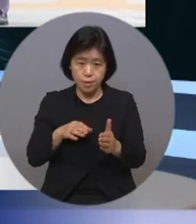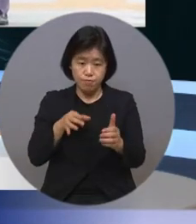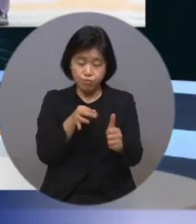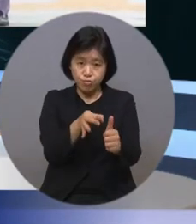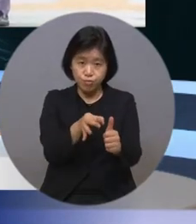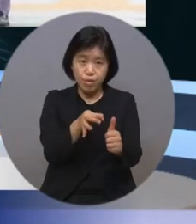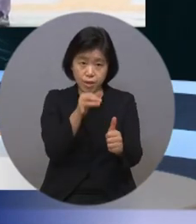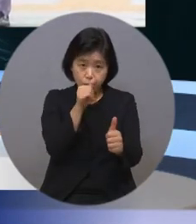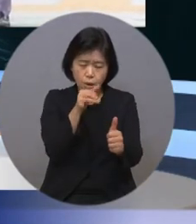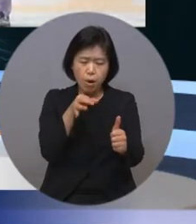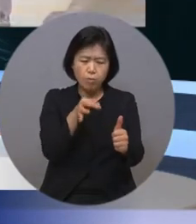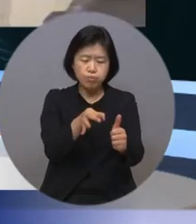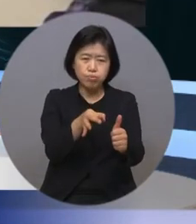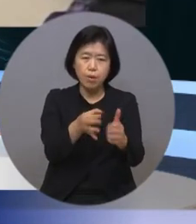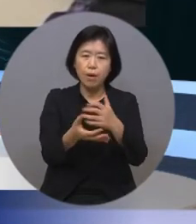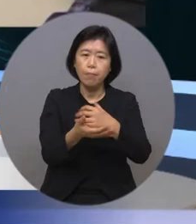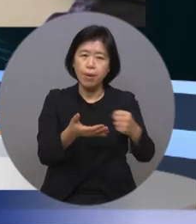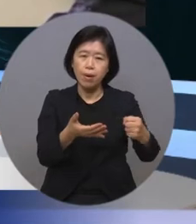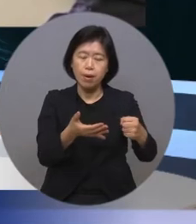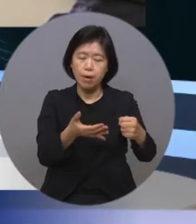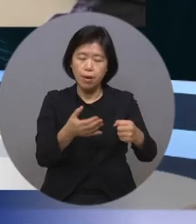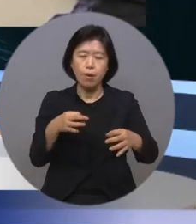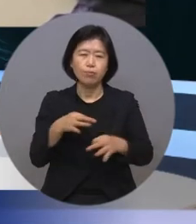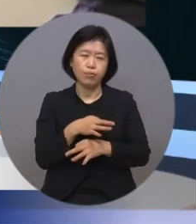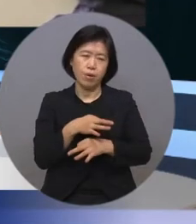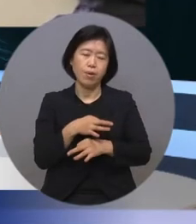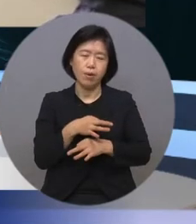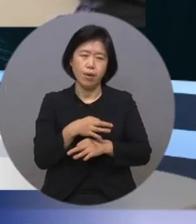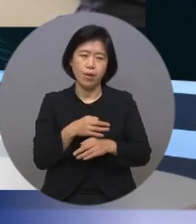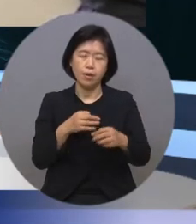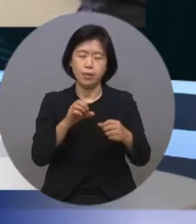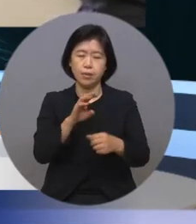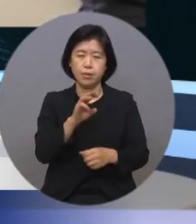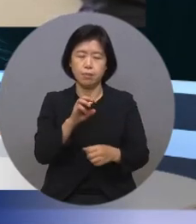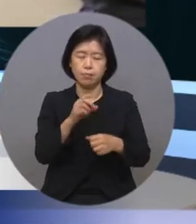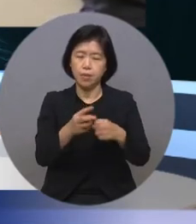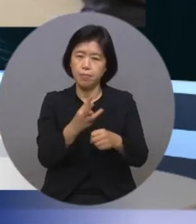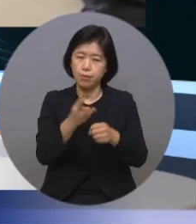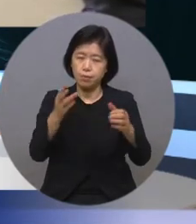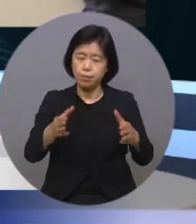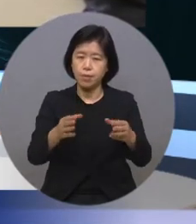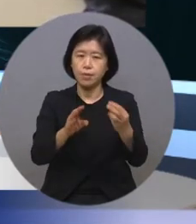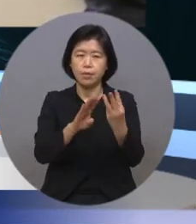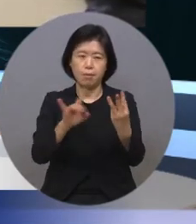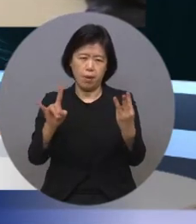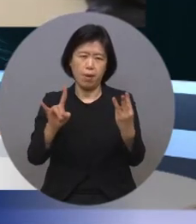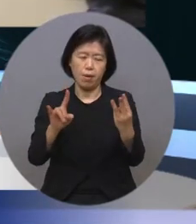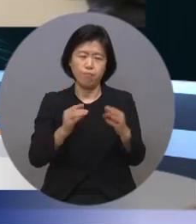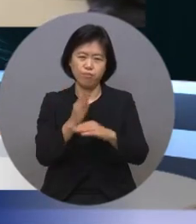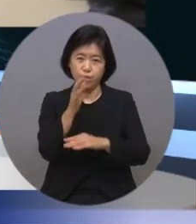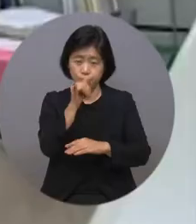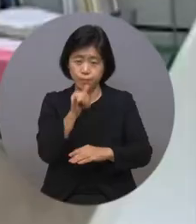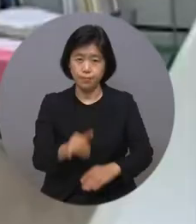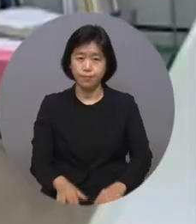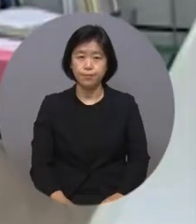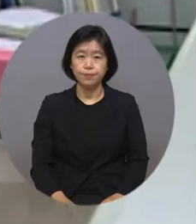건수가 3년간 3배 이상 증가한 것으로 드러났습니다 보도에 박성용 제자입니다